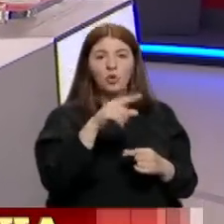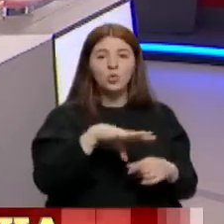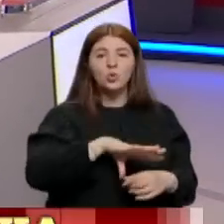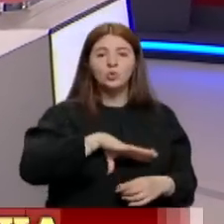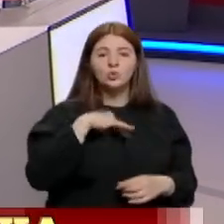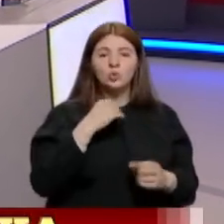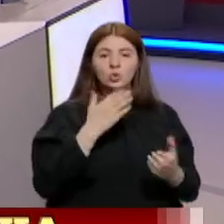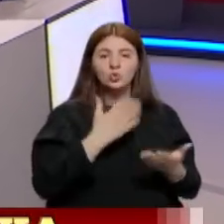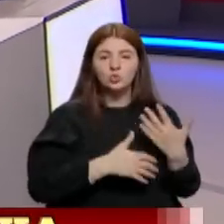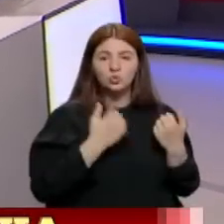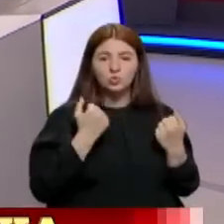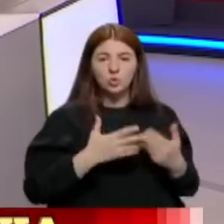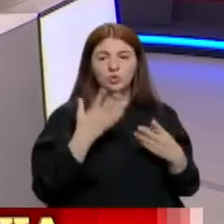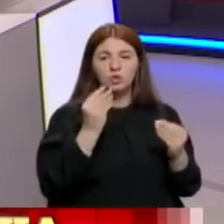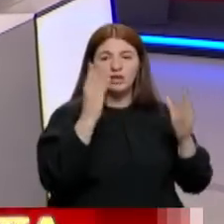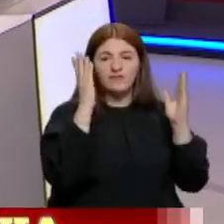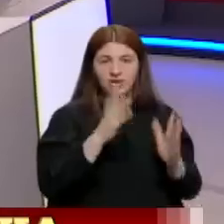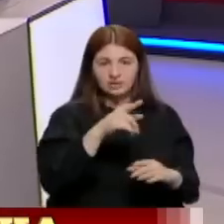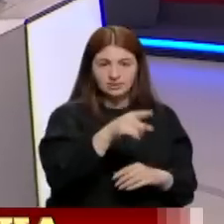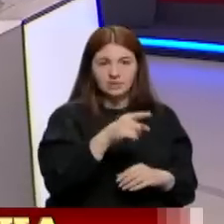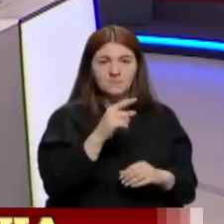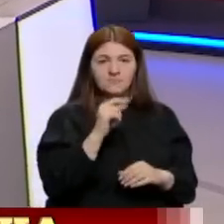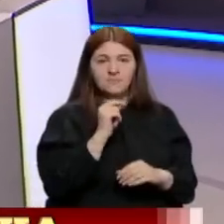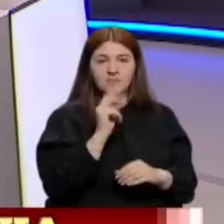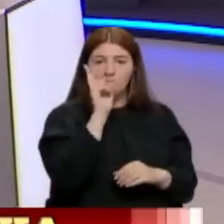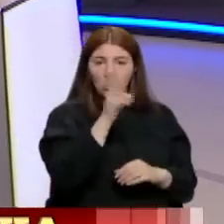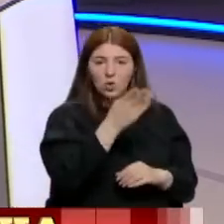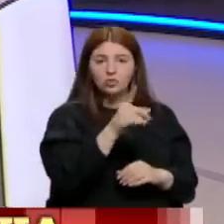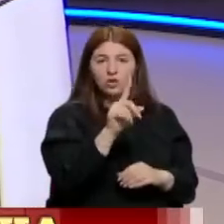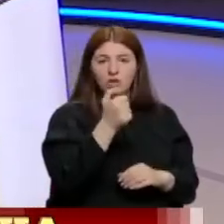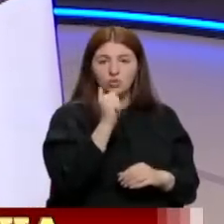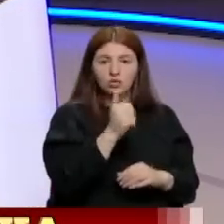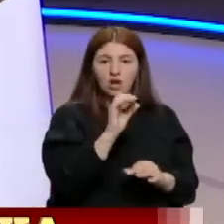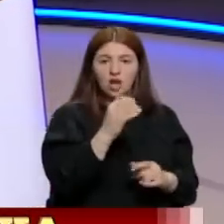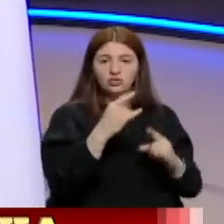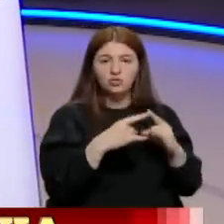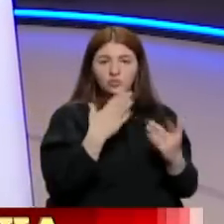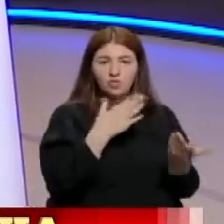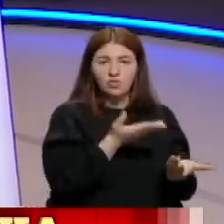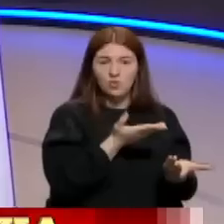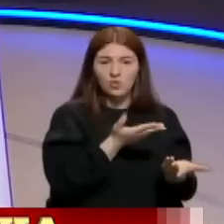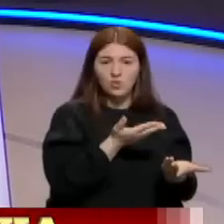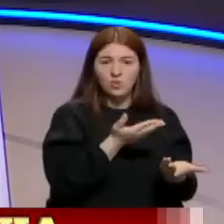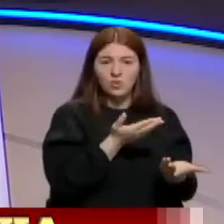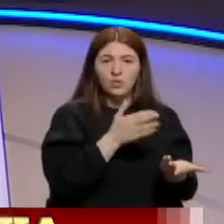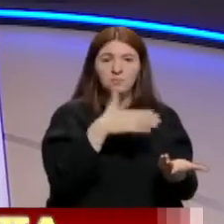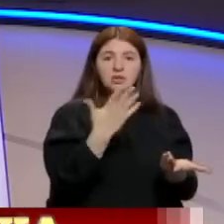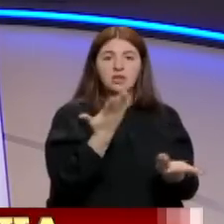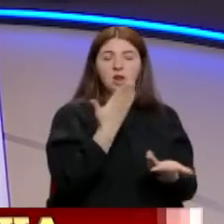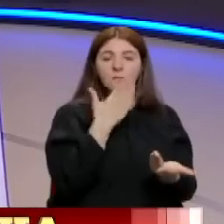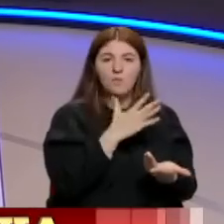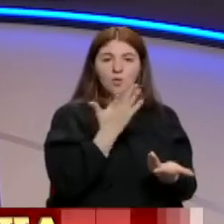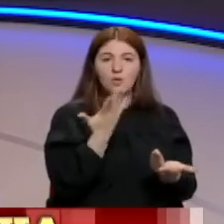ruhsal yorgunluk çok daha fazla. Görüyoruz 16. günde hala çadır yok. Başka neler